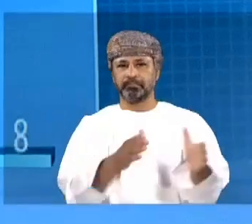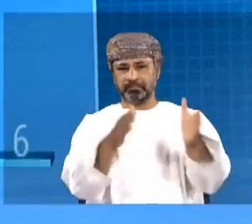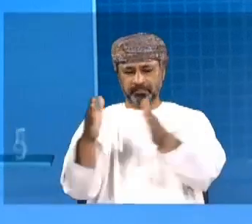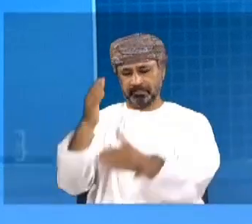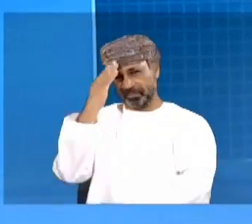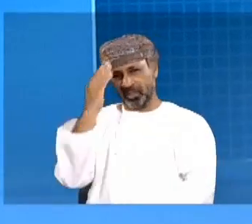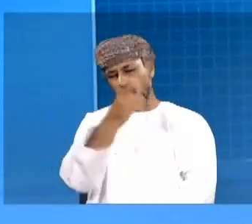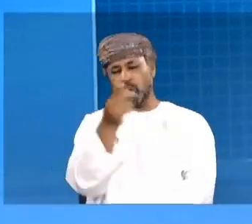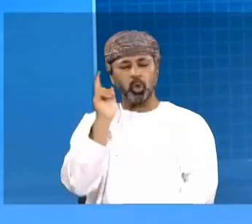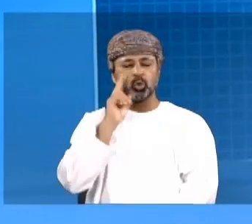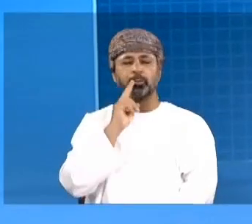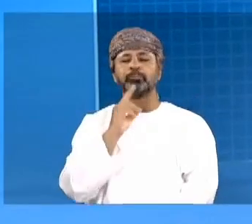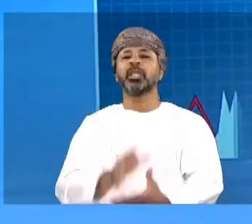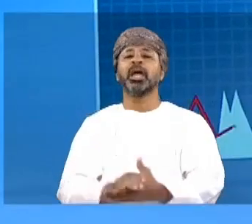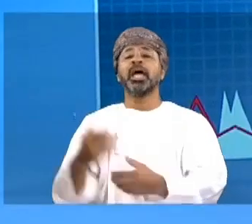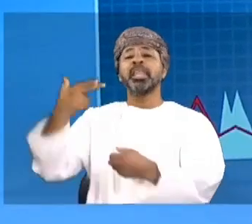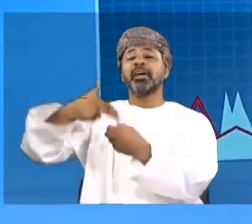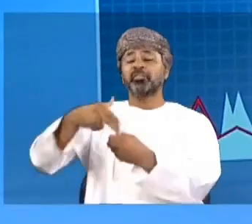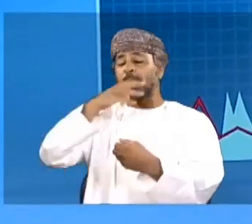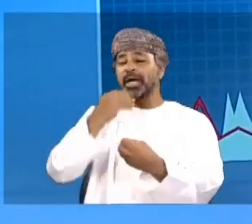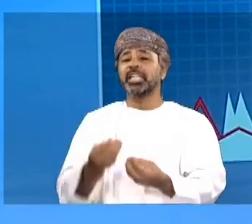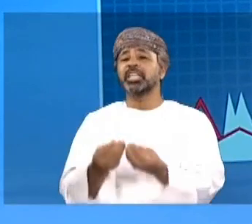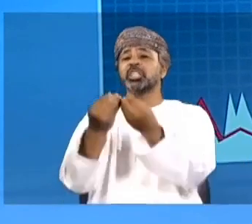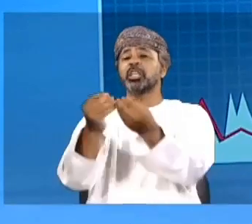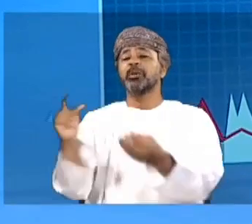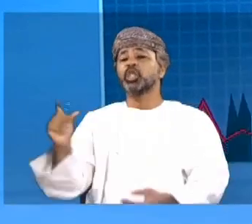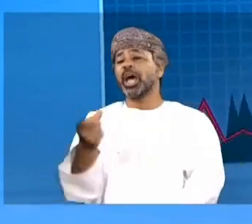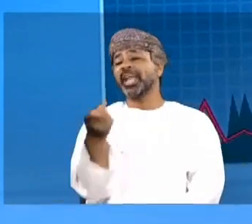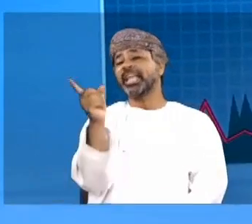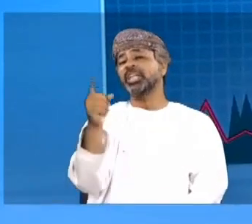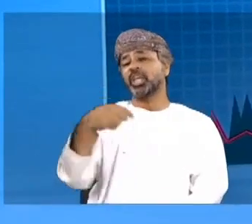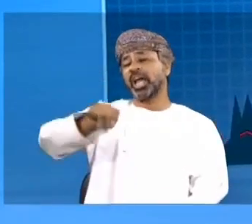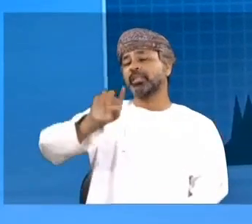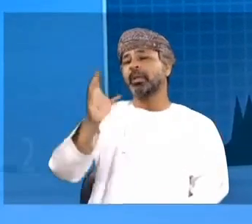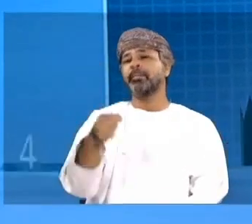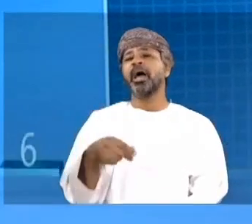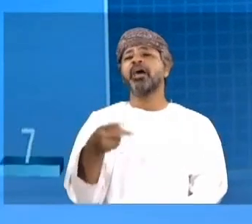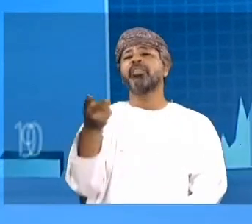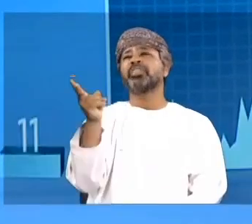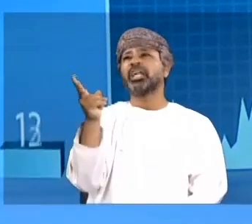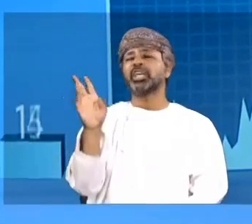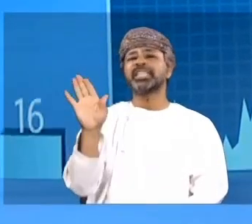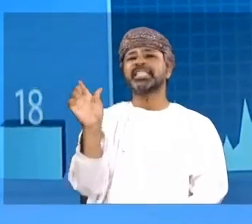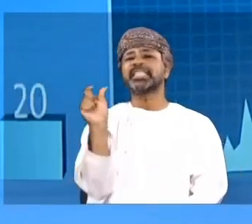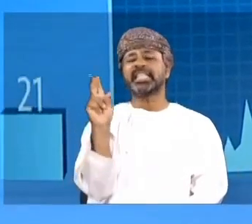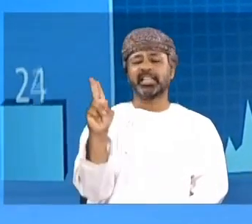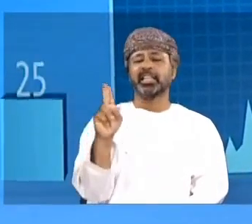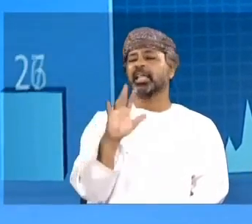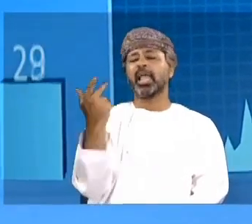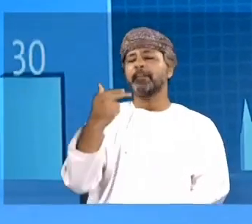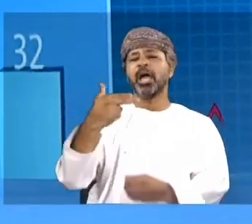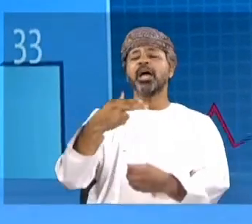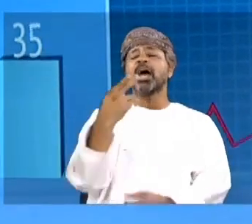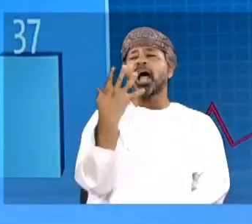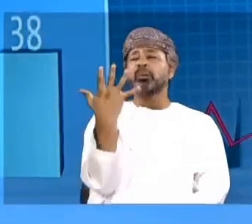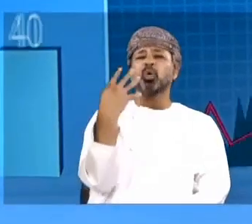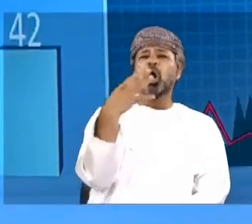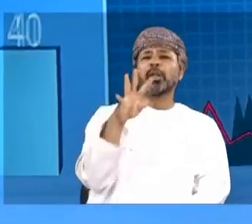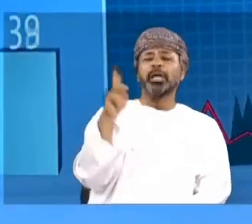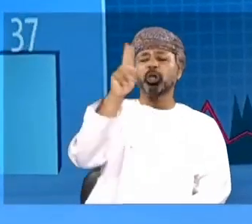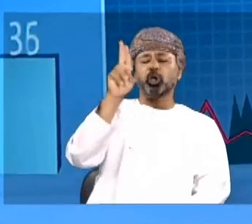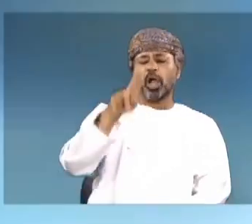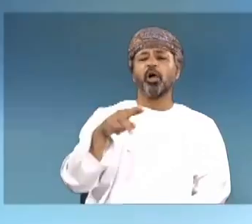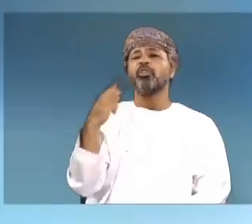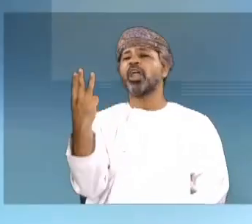أهلا بكم. ارتفع سعر نفط عمان تسليم نوفمبر القادم 12 سنتا ليبلغ 45 دولارا و43